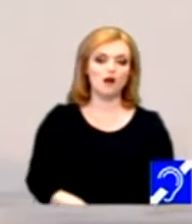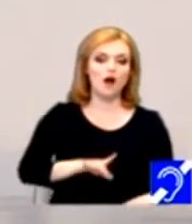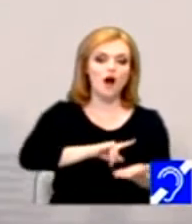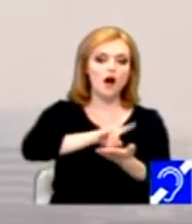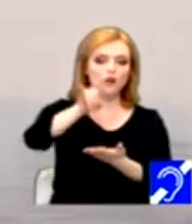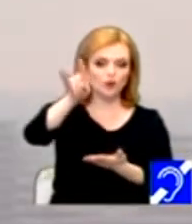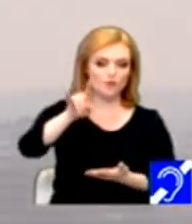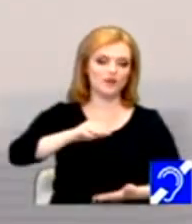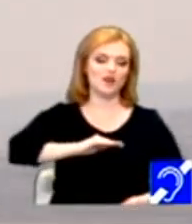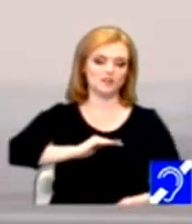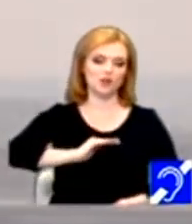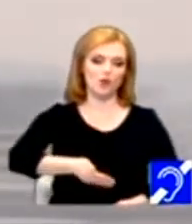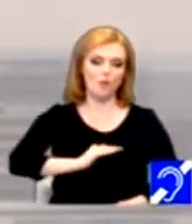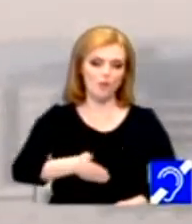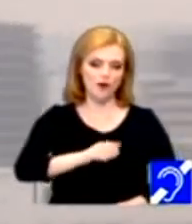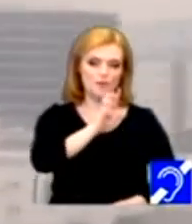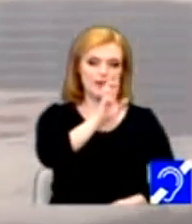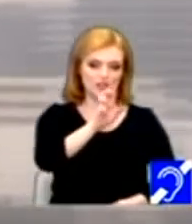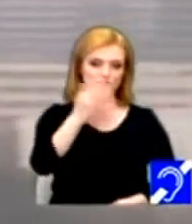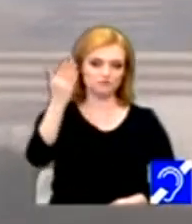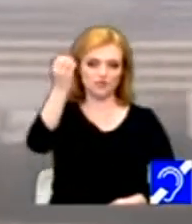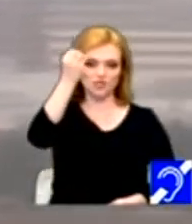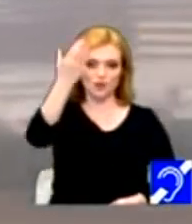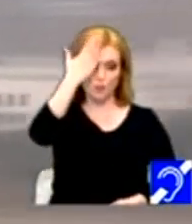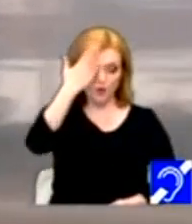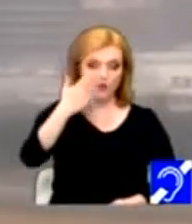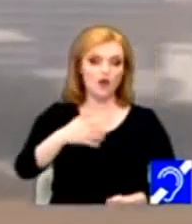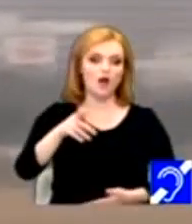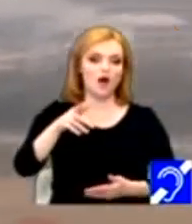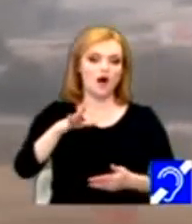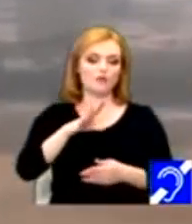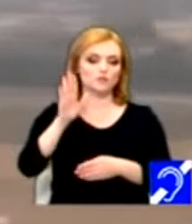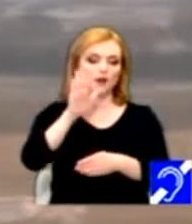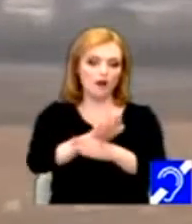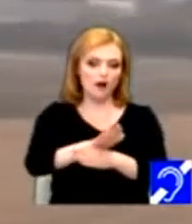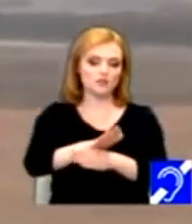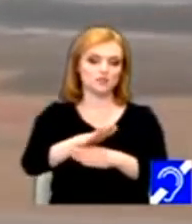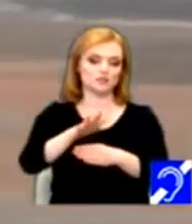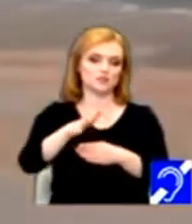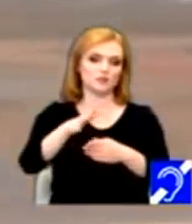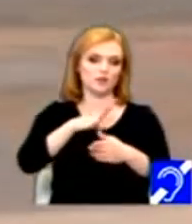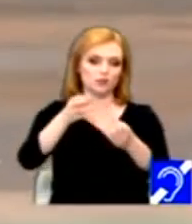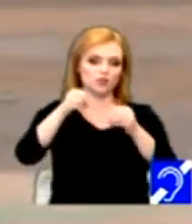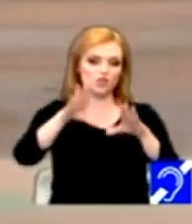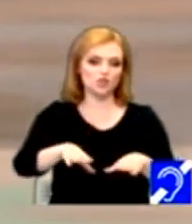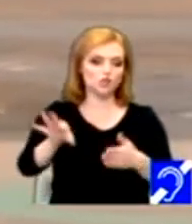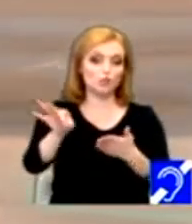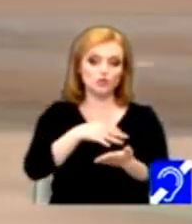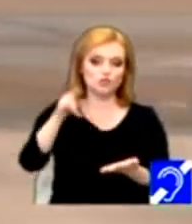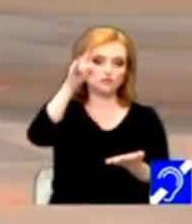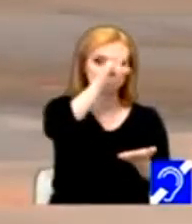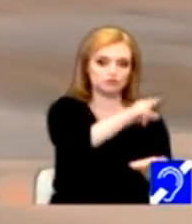Aeronava, un Boeing 767, se îndrepta spre Tokyo, dar a revenit la Fukuoka în urma deciziei comandantului de zbor. La bord se